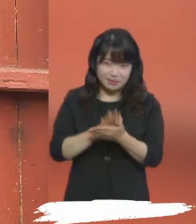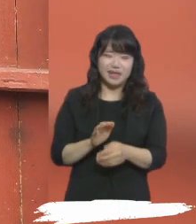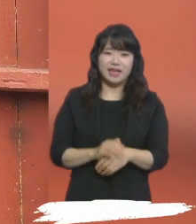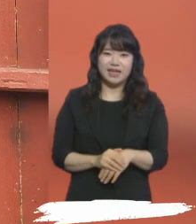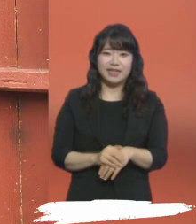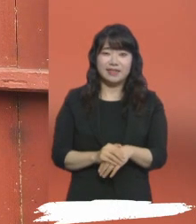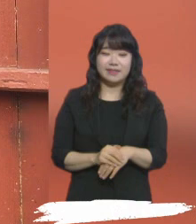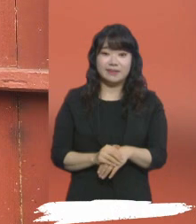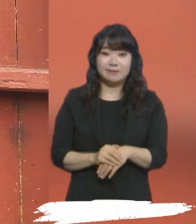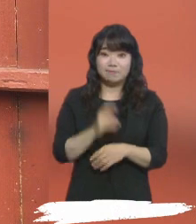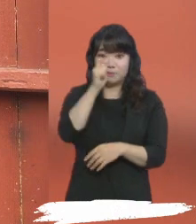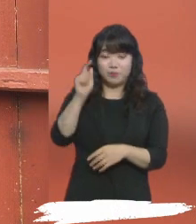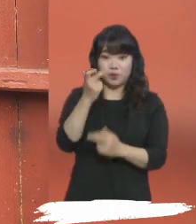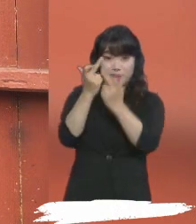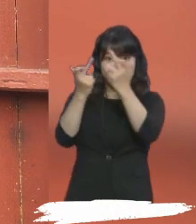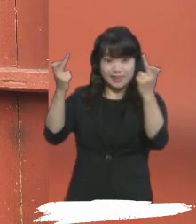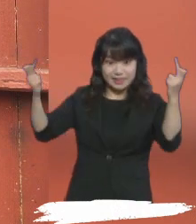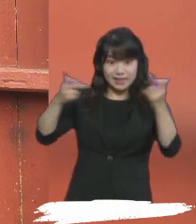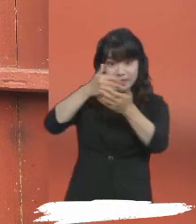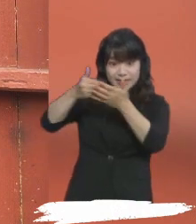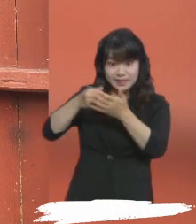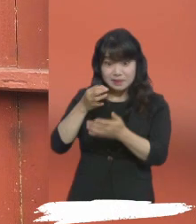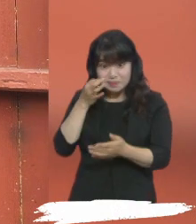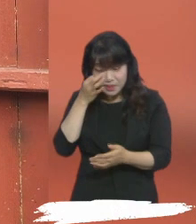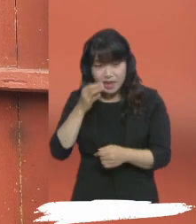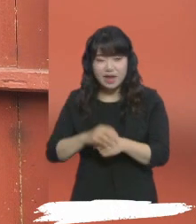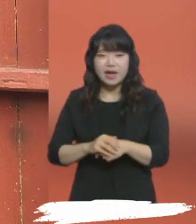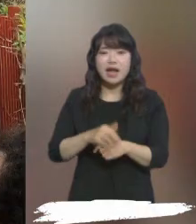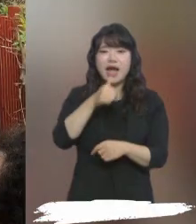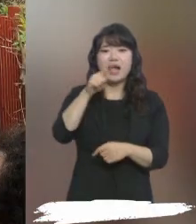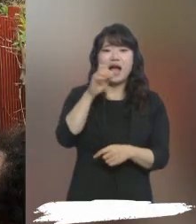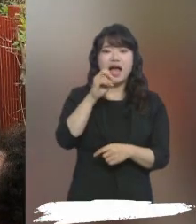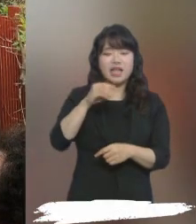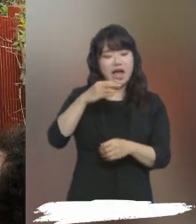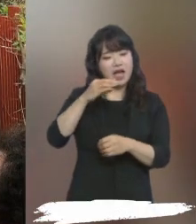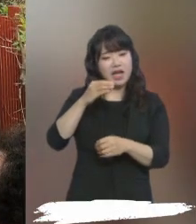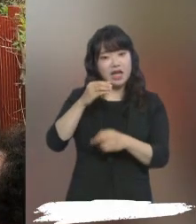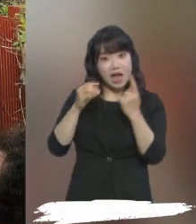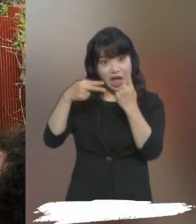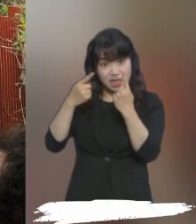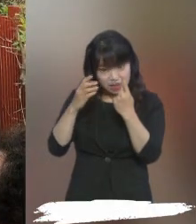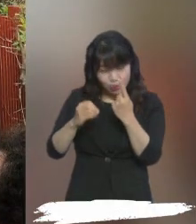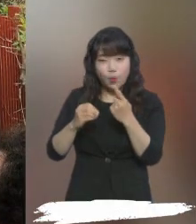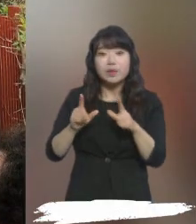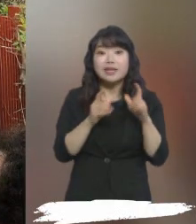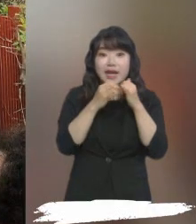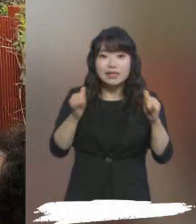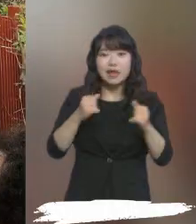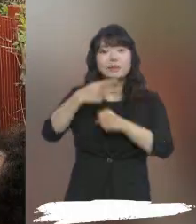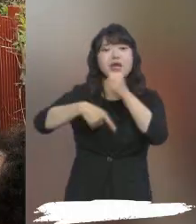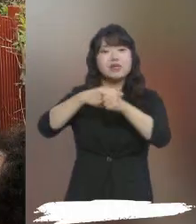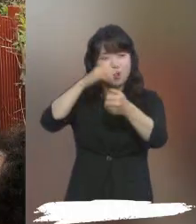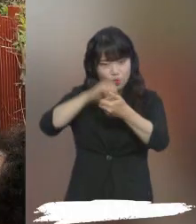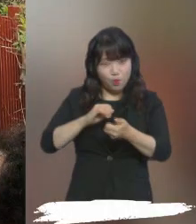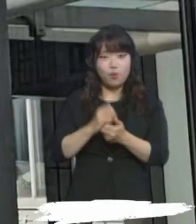궁산에 관산 서황사가 남아있는데 가양일동 주민들이 매년 산신제를 지낸다고 합니다.